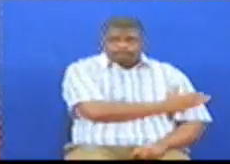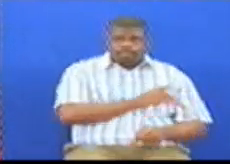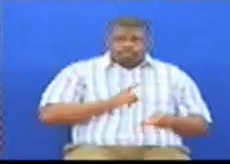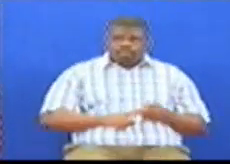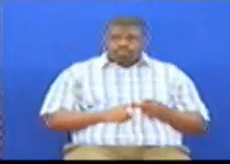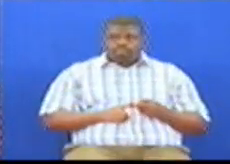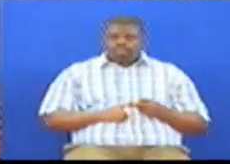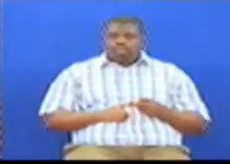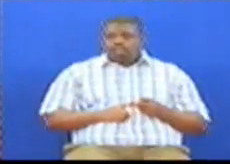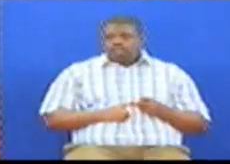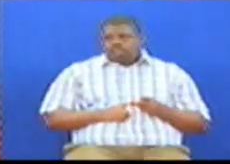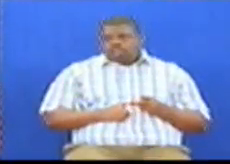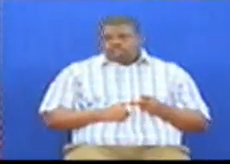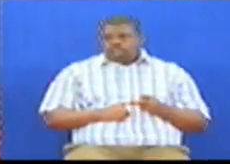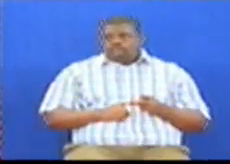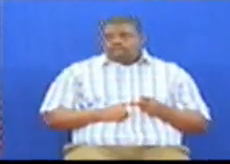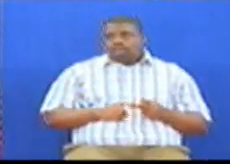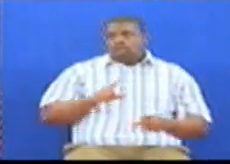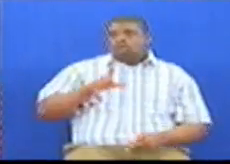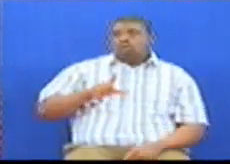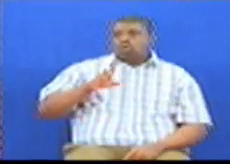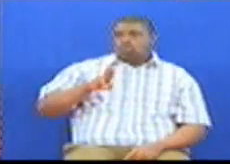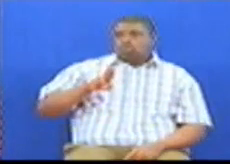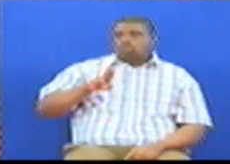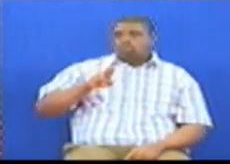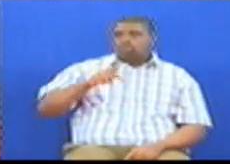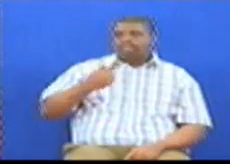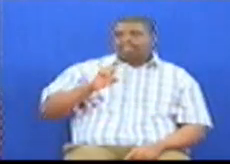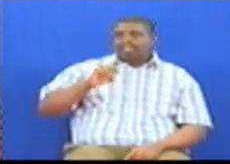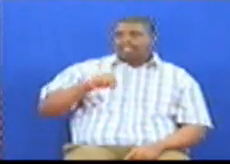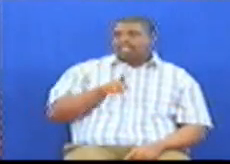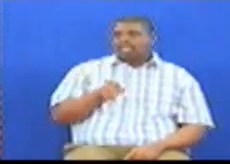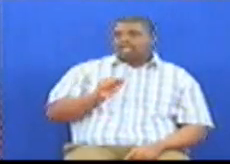Nilikuwa nimemwita mheshimiwa Mendrand Lutengano Kigola.